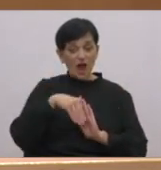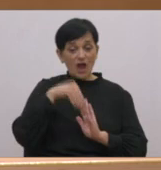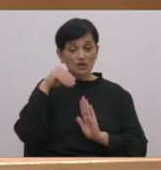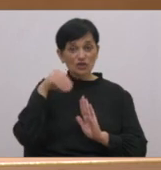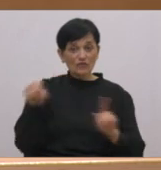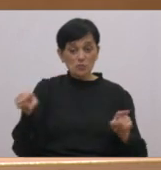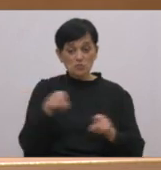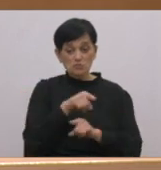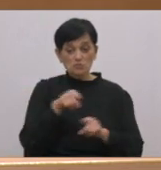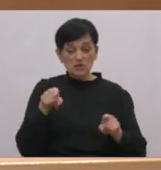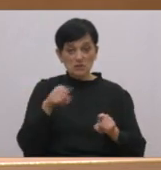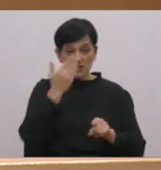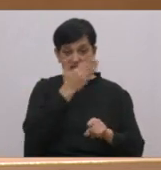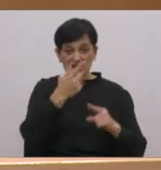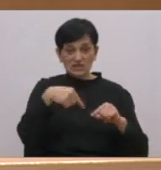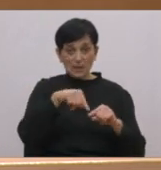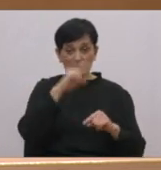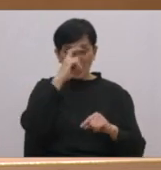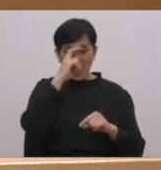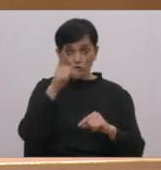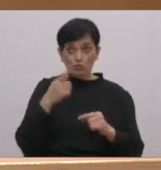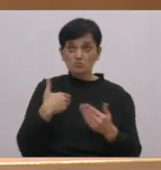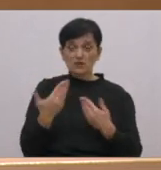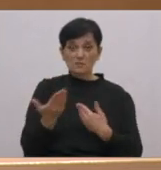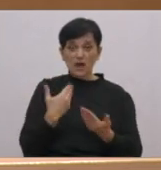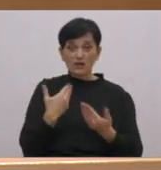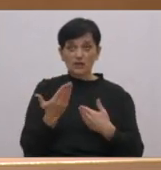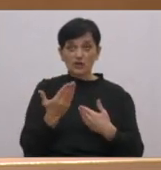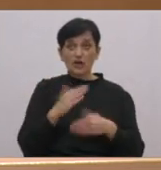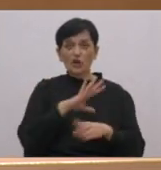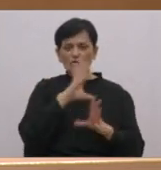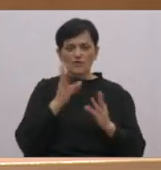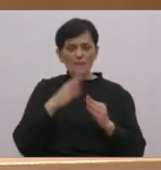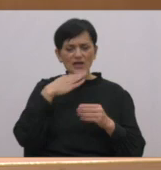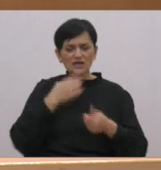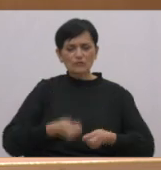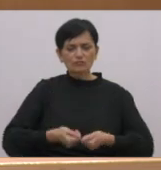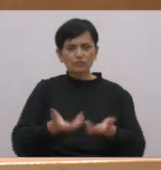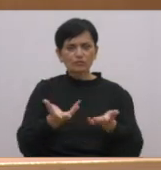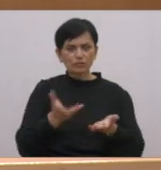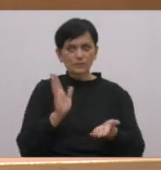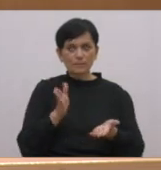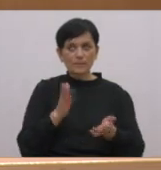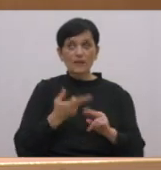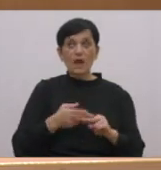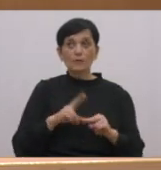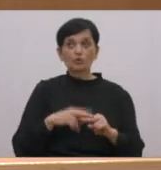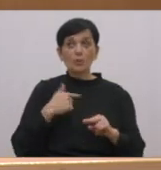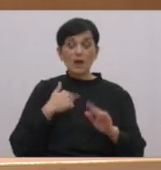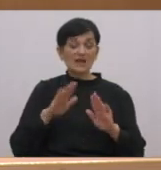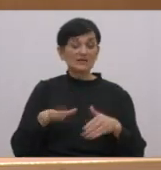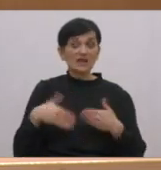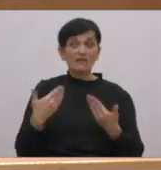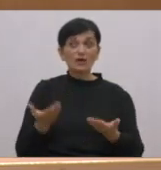არჩევნების მიმართ საზოგადოების, ანუ ხელისუფლების მიმართ, ყველაფერი წყალში ჩაიყრება. ამიტომაც მე გთავაზობთ,